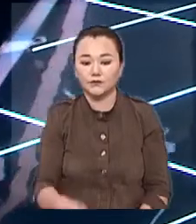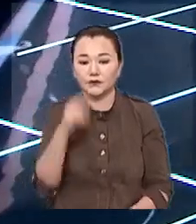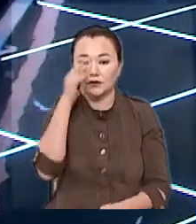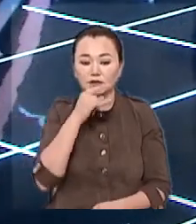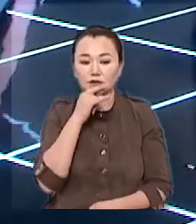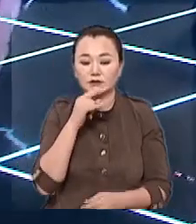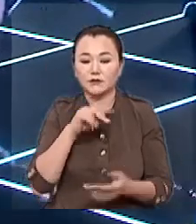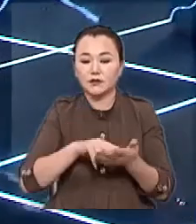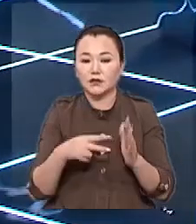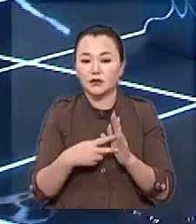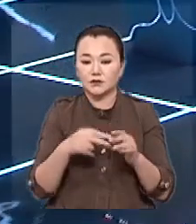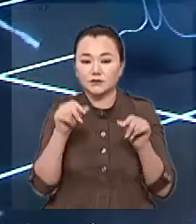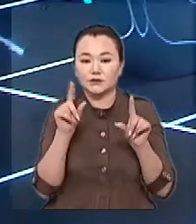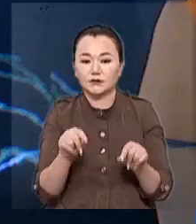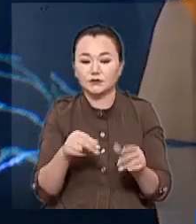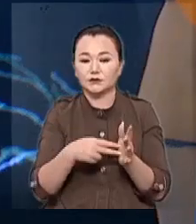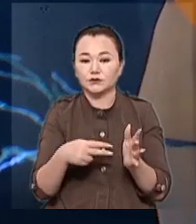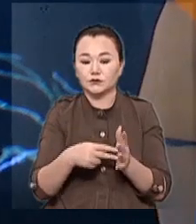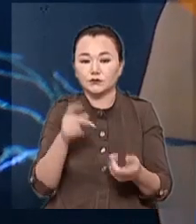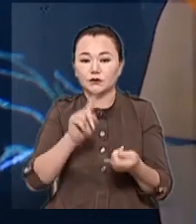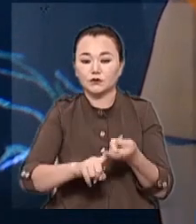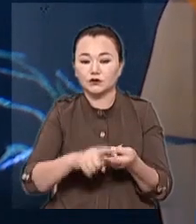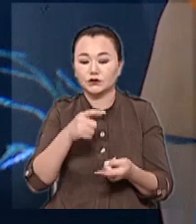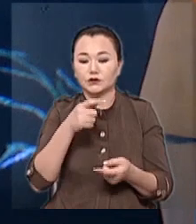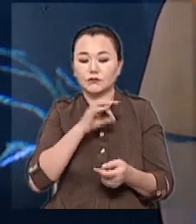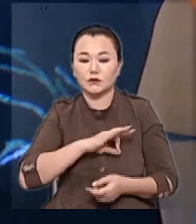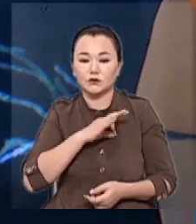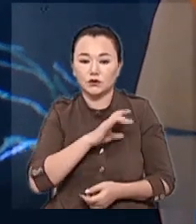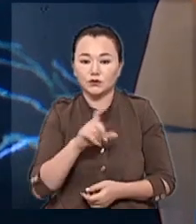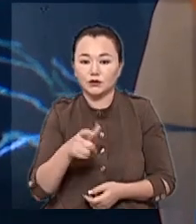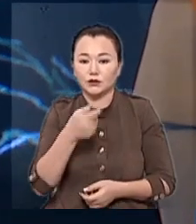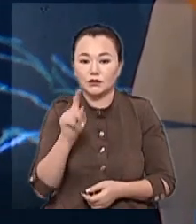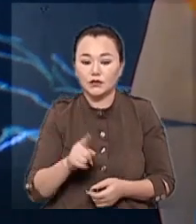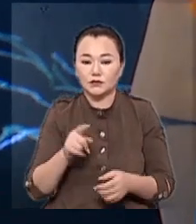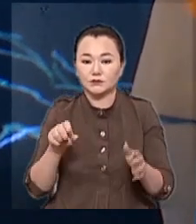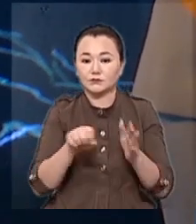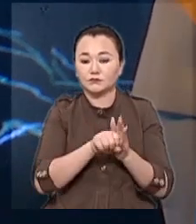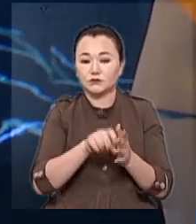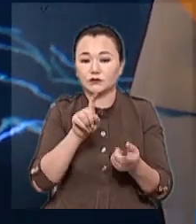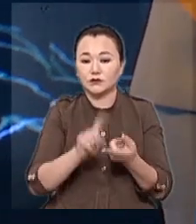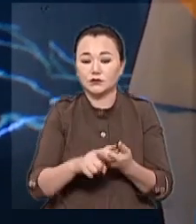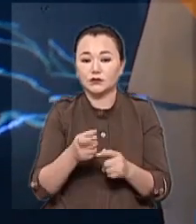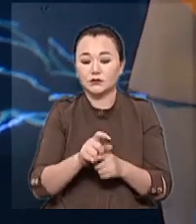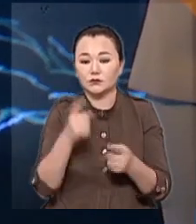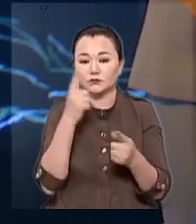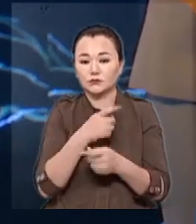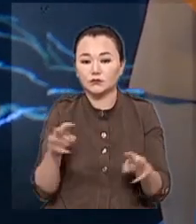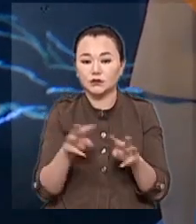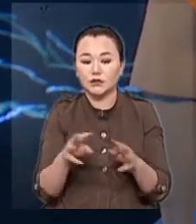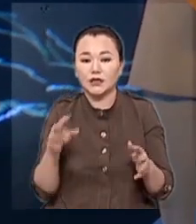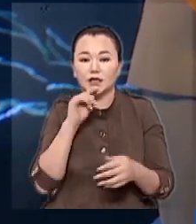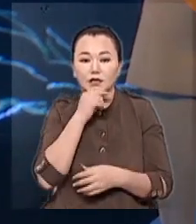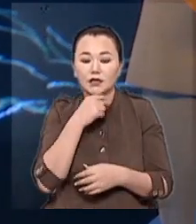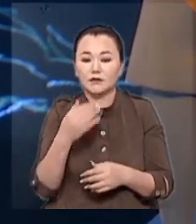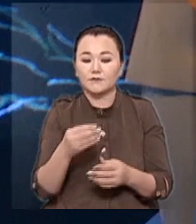В Казахстане планируют снизить стоимость подключения потребителей к газу. Об этом сообщил министр энергетики. Высокие